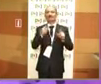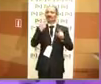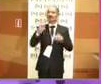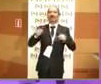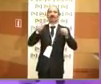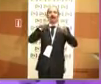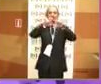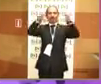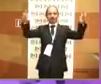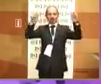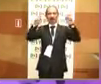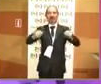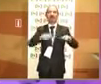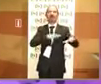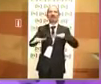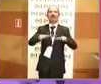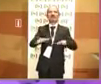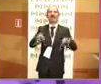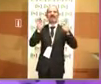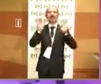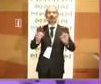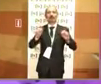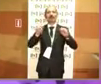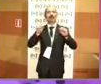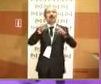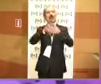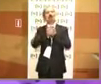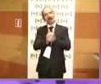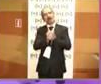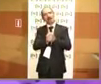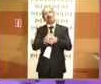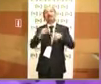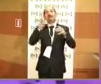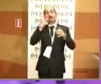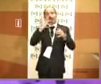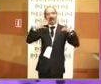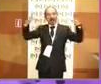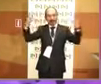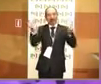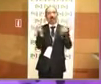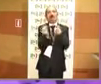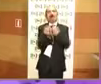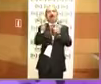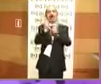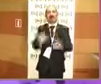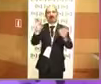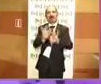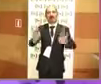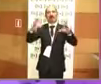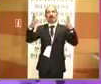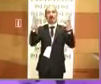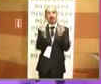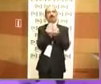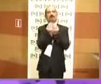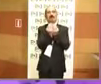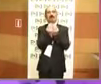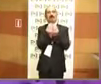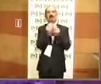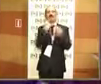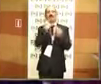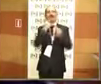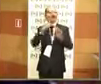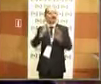slogan del Movimento per la Pace. Io dico oggi: se vogliamo l'unità, prepariamo l'unità, che vuol